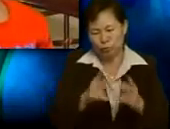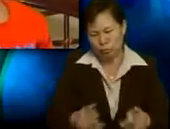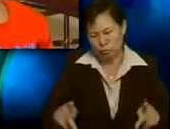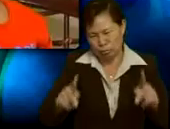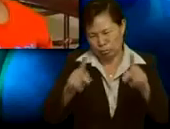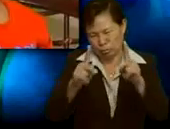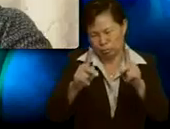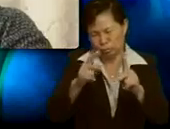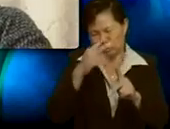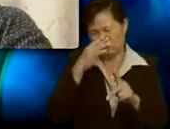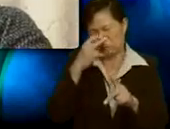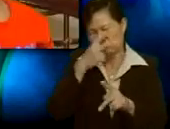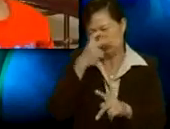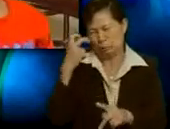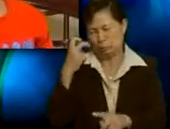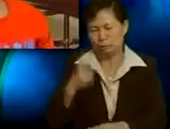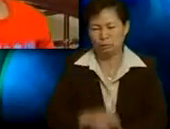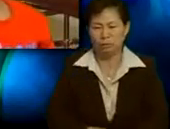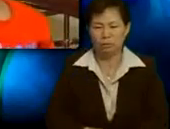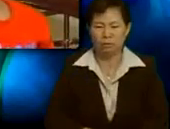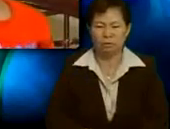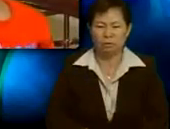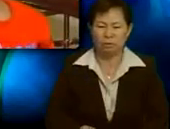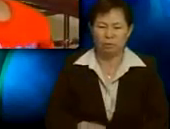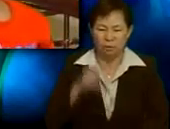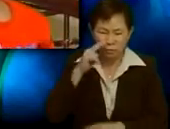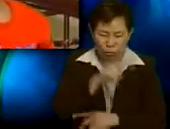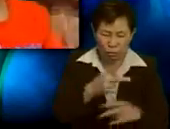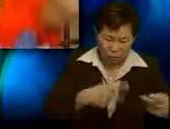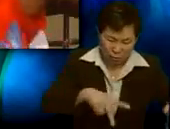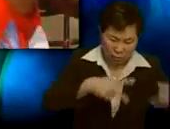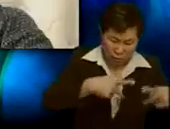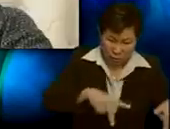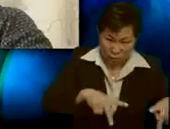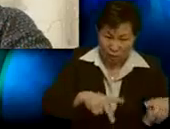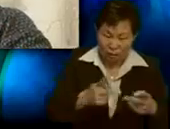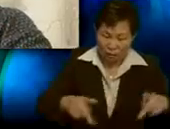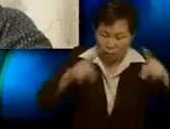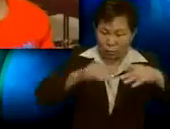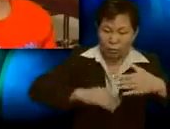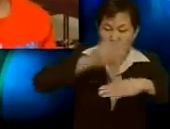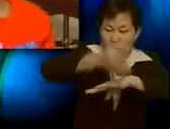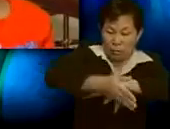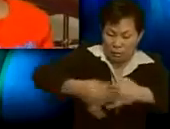Mama sudah buruk. Iya. Saya sudah tengok kedai pasu di seberang jalan itu.